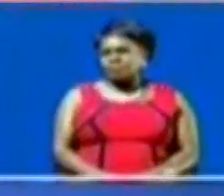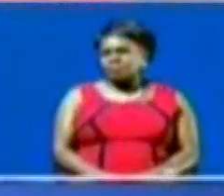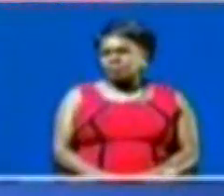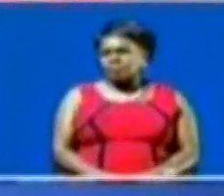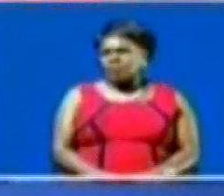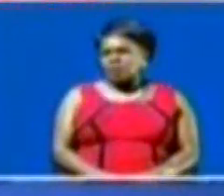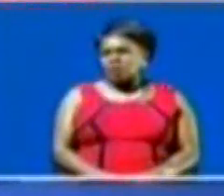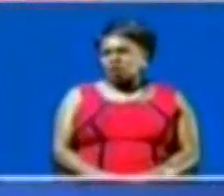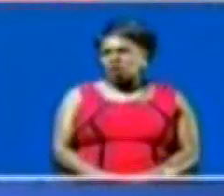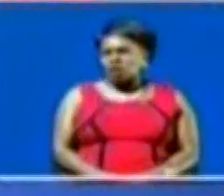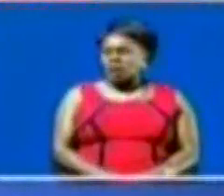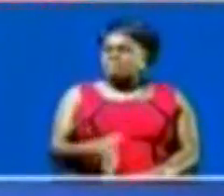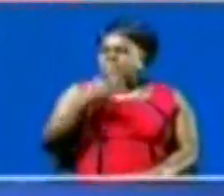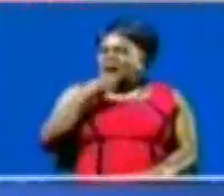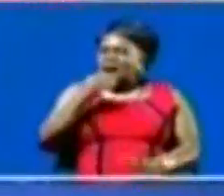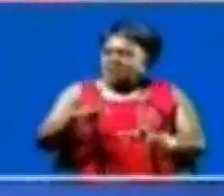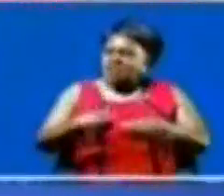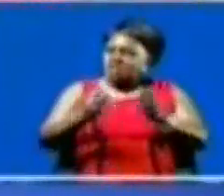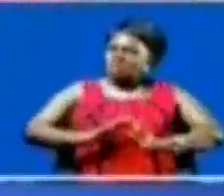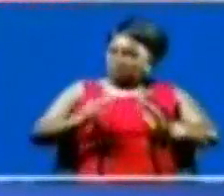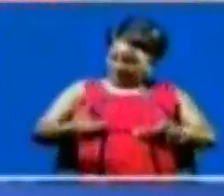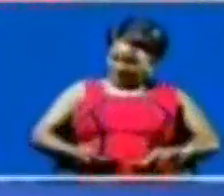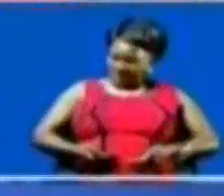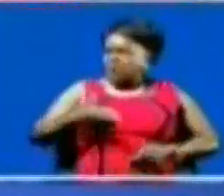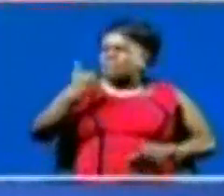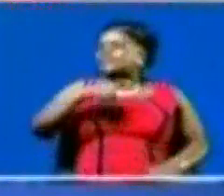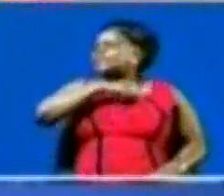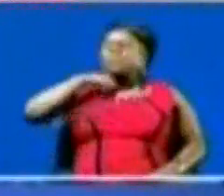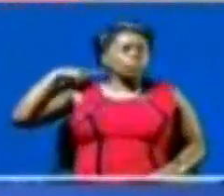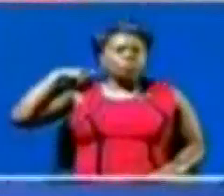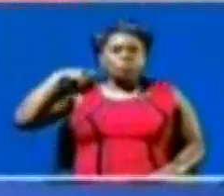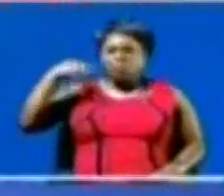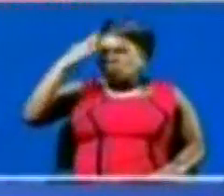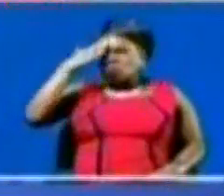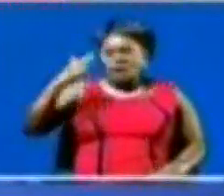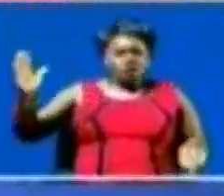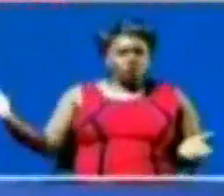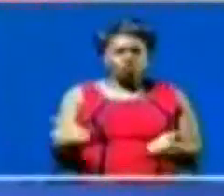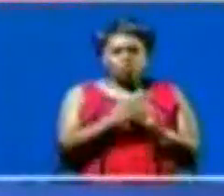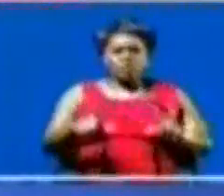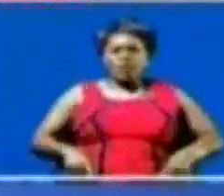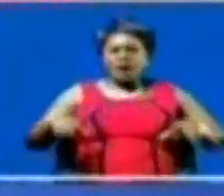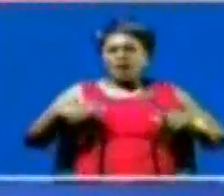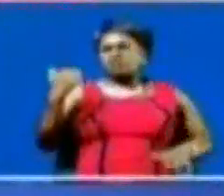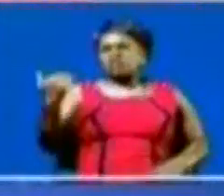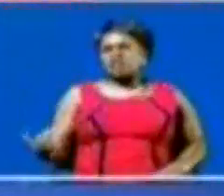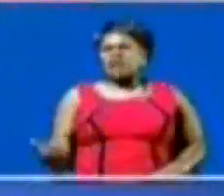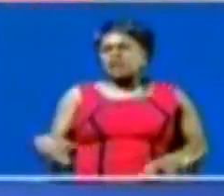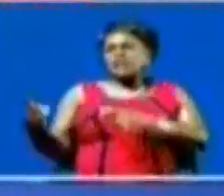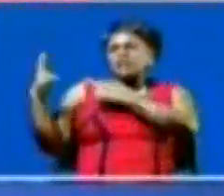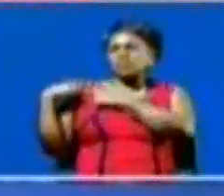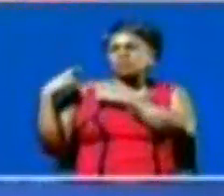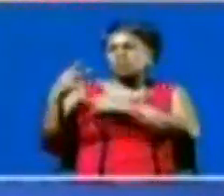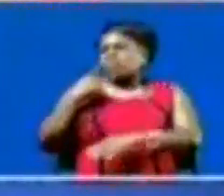Ule mtu anafanya mtoto mimba anastahili kukatwa shingo, kwa sababu amemaliza maisha ya huyo mtoto, na ni jukumu ya